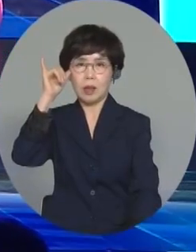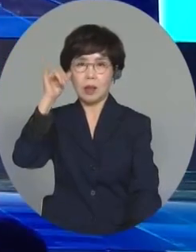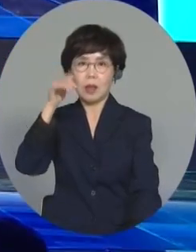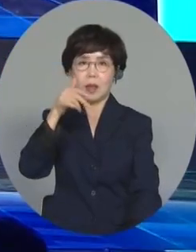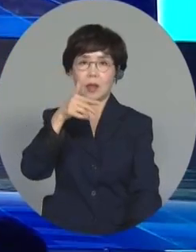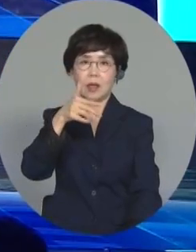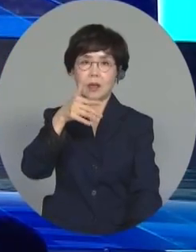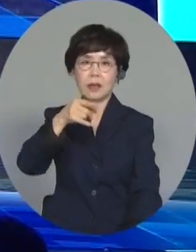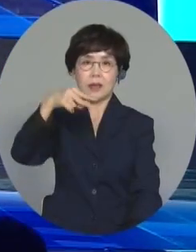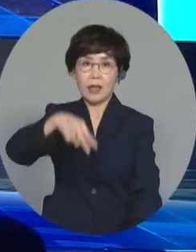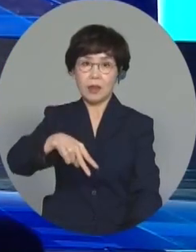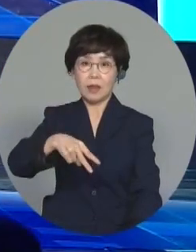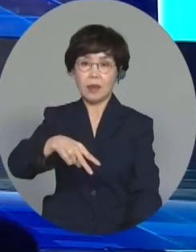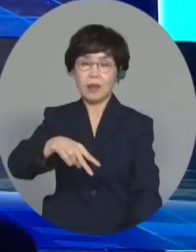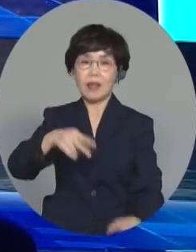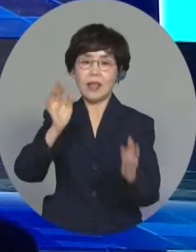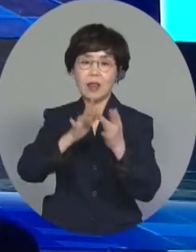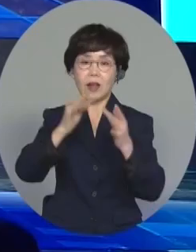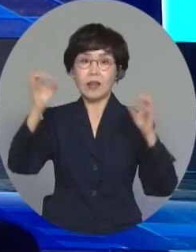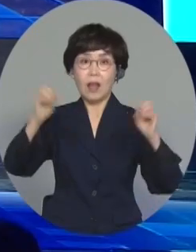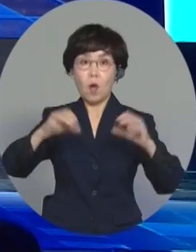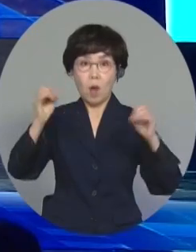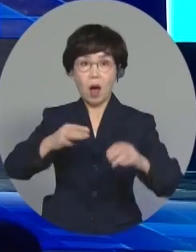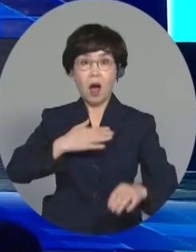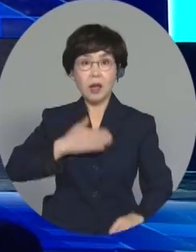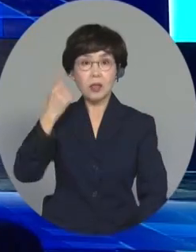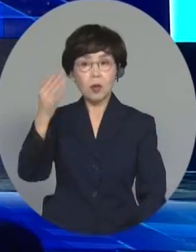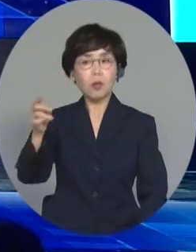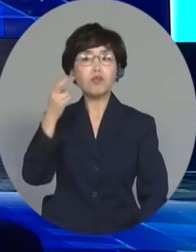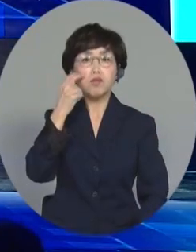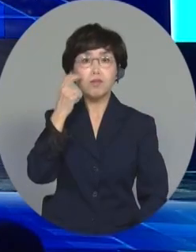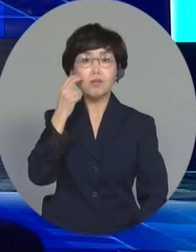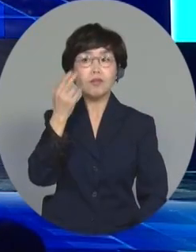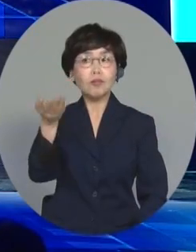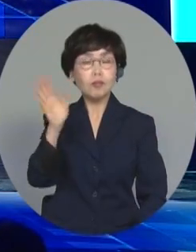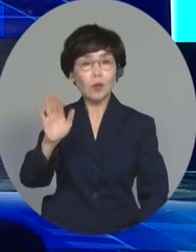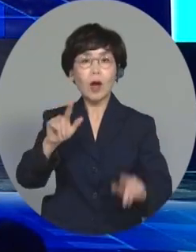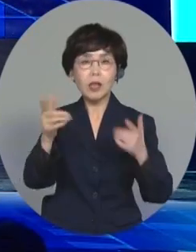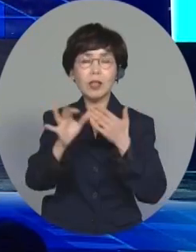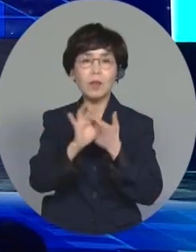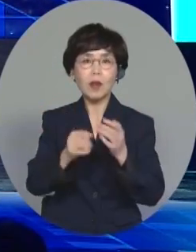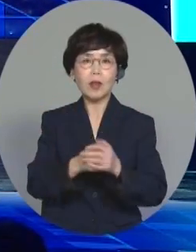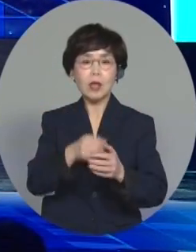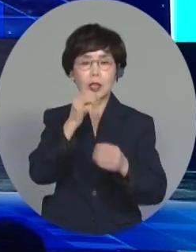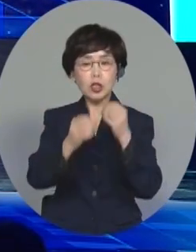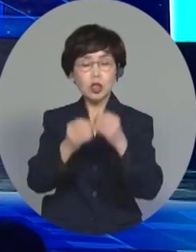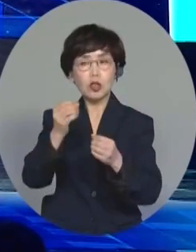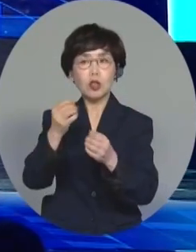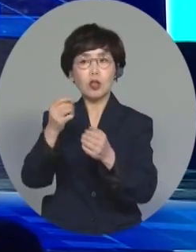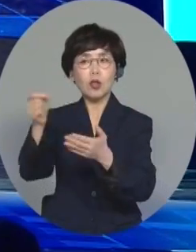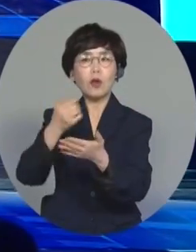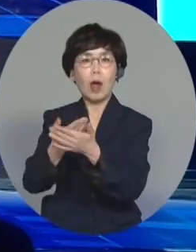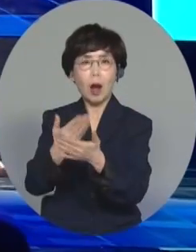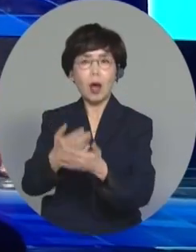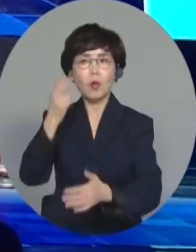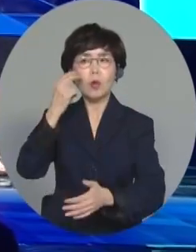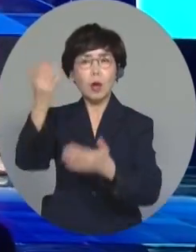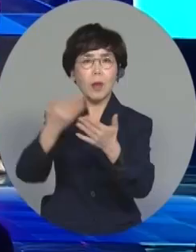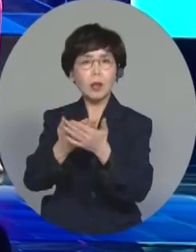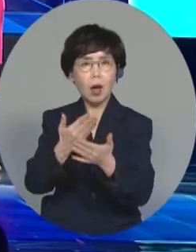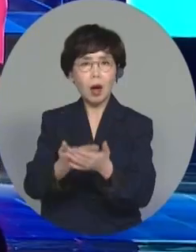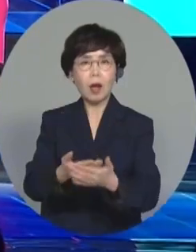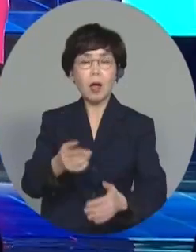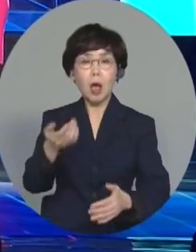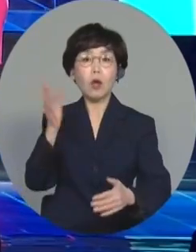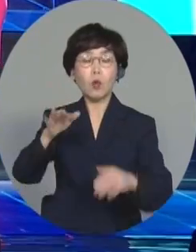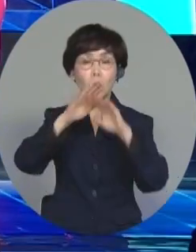ChatGPT 아시죠? 거기에 가서 뭐 농담해줘, 아니면은 시를 써줘, 아니면은 뭐 코드를